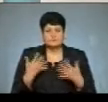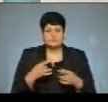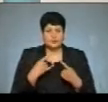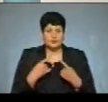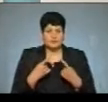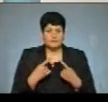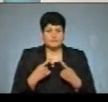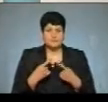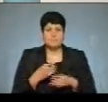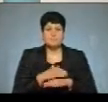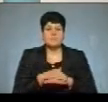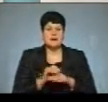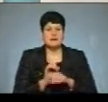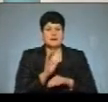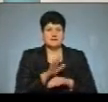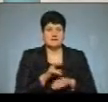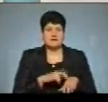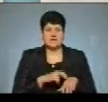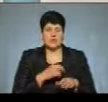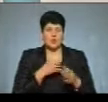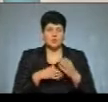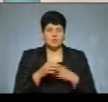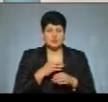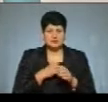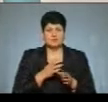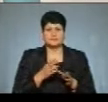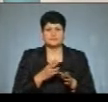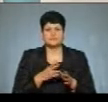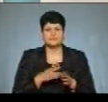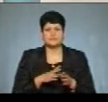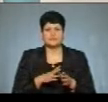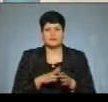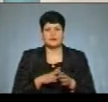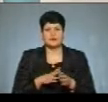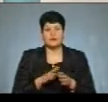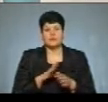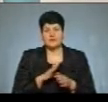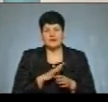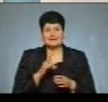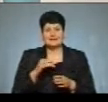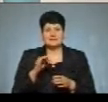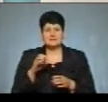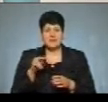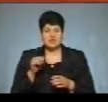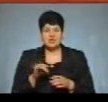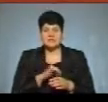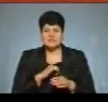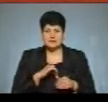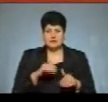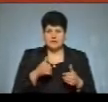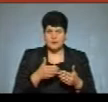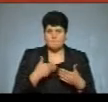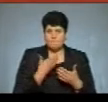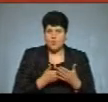сюжеті, переадресовані на лікаря-консультанта. Іноді диспетчер сам дає якусь пораду,